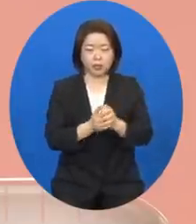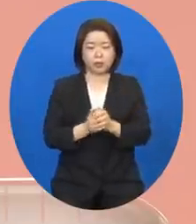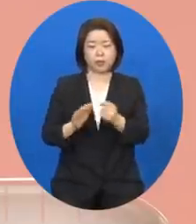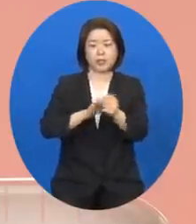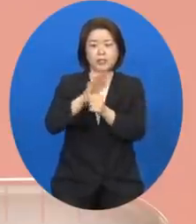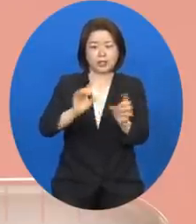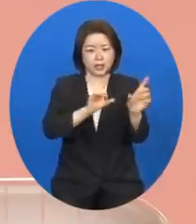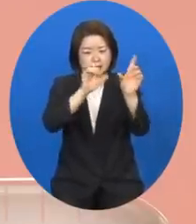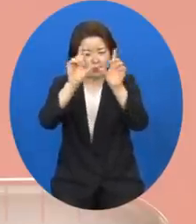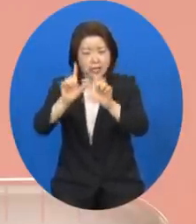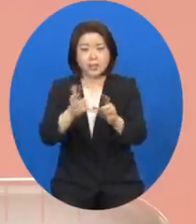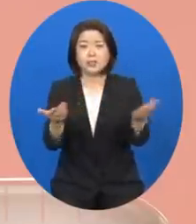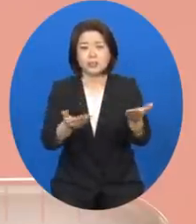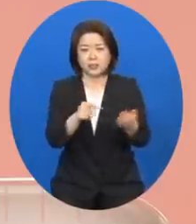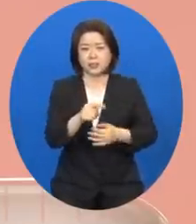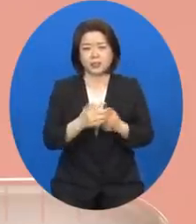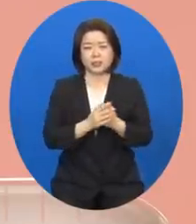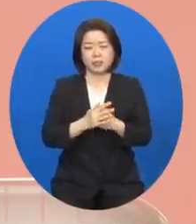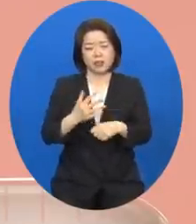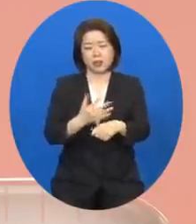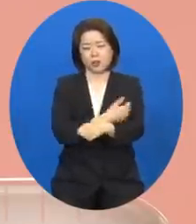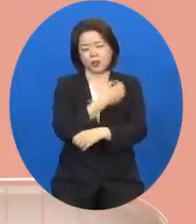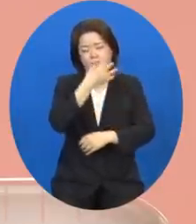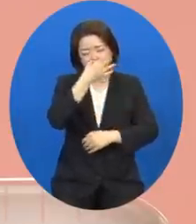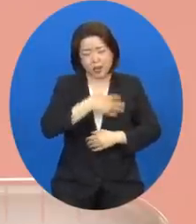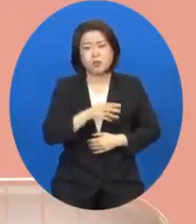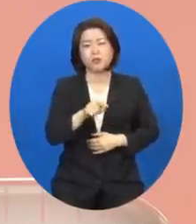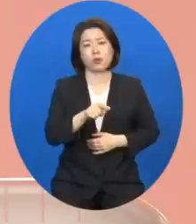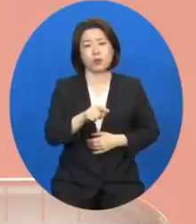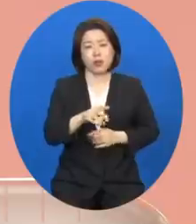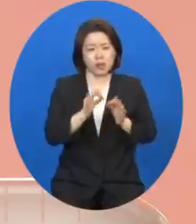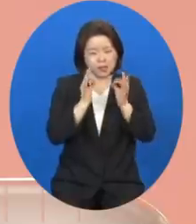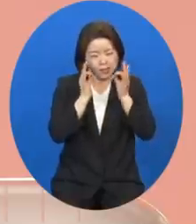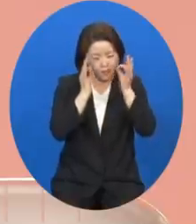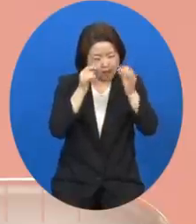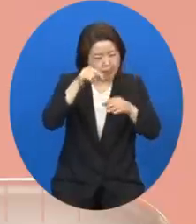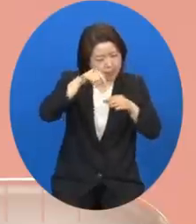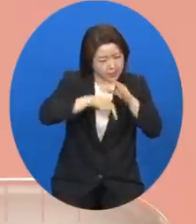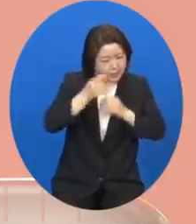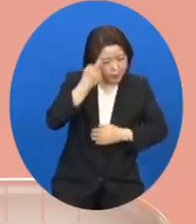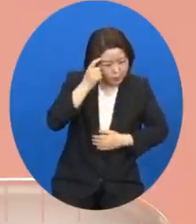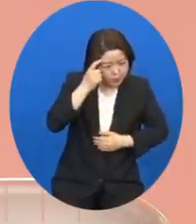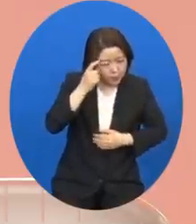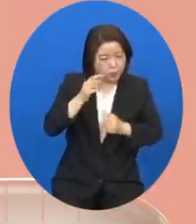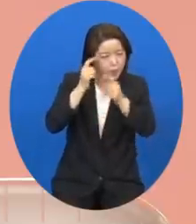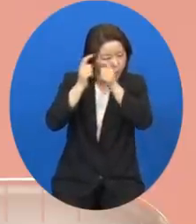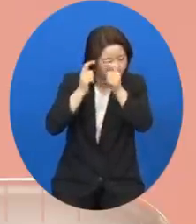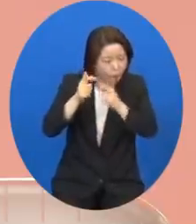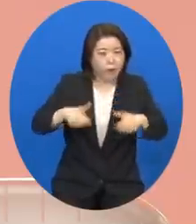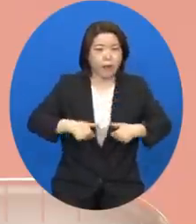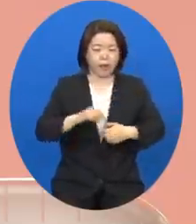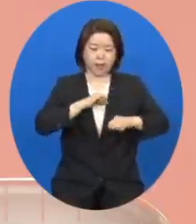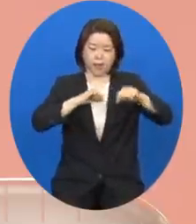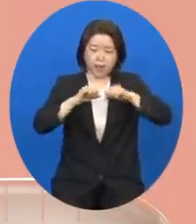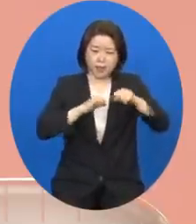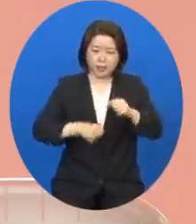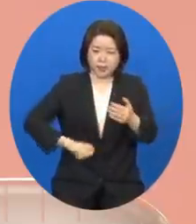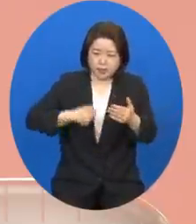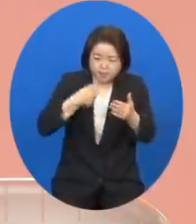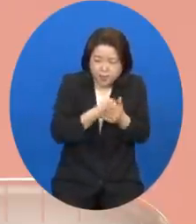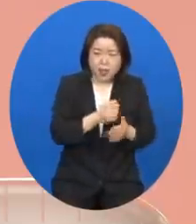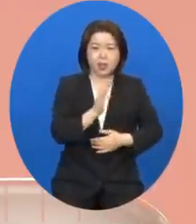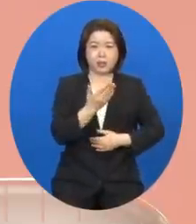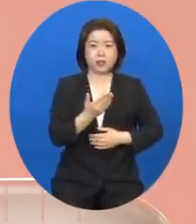사랑하며 사는 일이 굉장히 힘듭니다. 그렇게 하려고 깊이 생각해야 되고 그렇게 행동하려고 결심해야